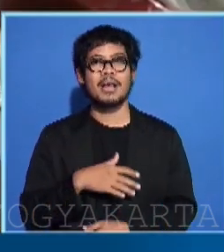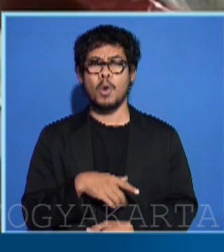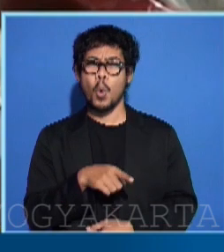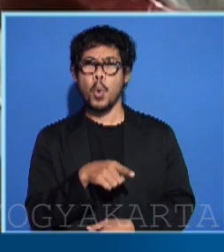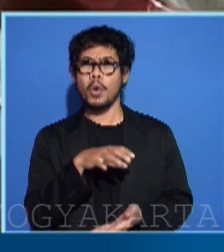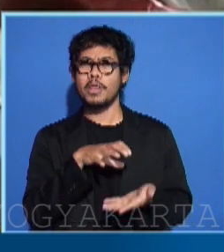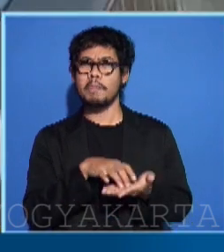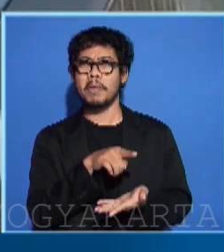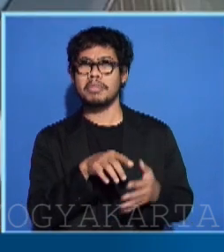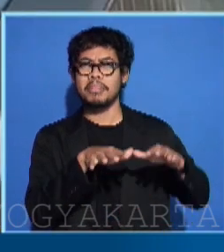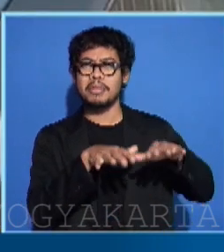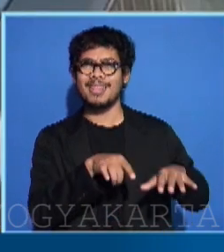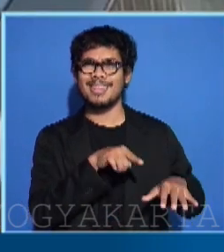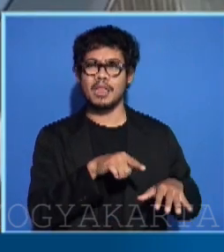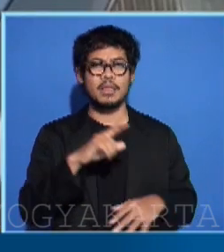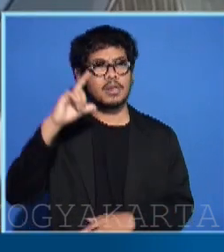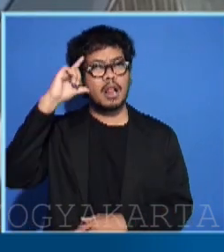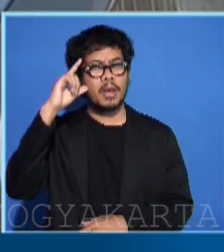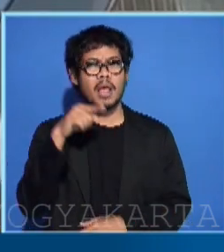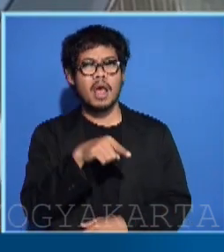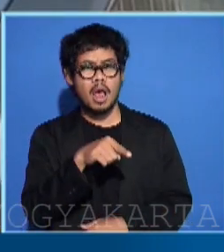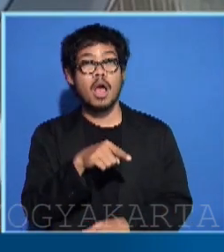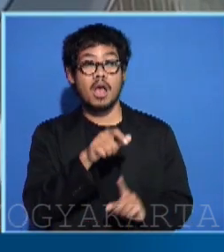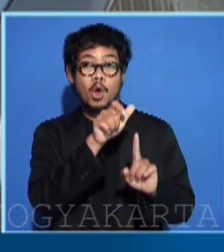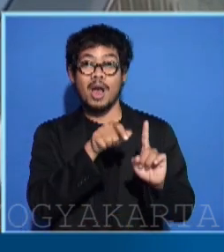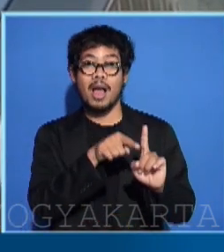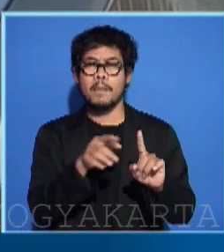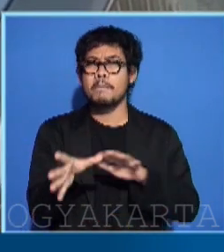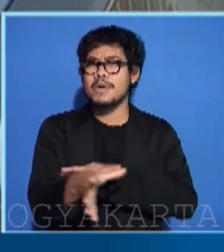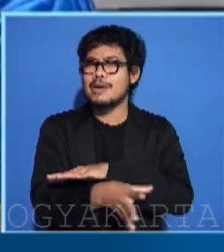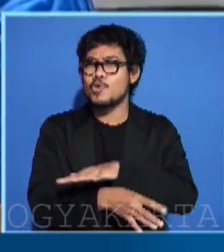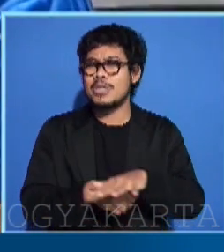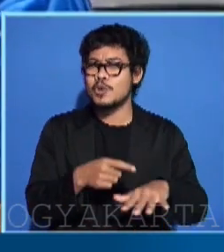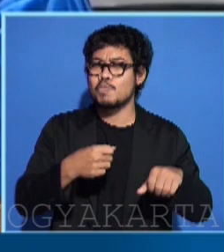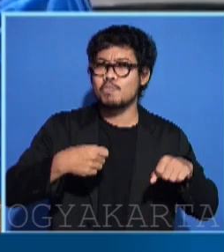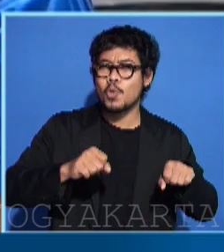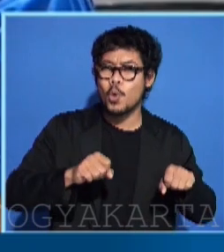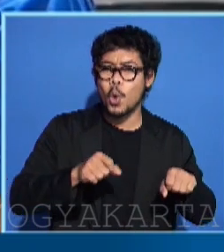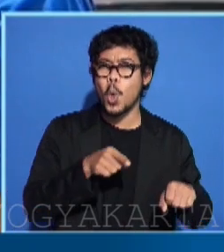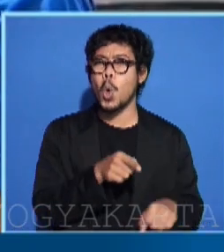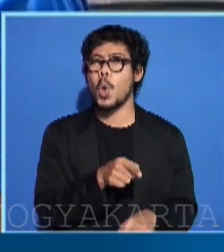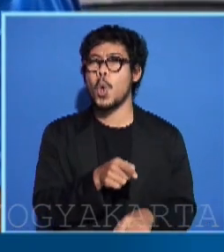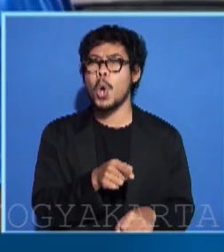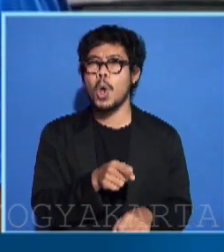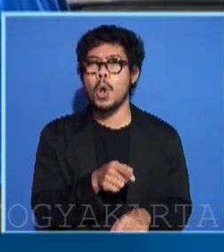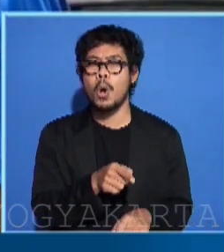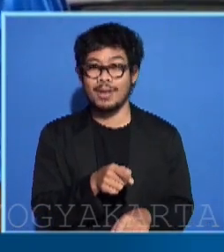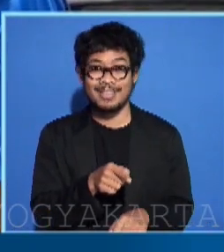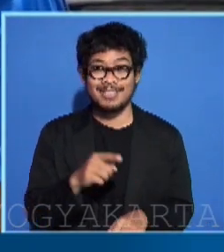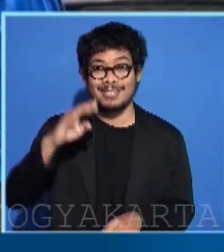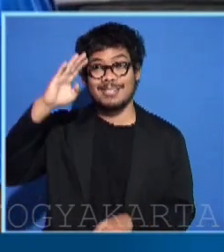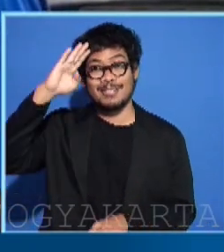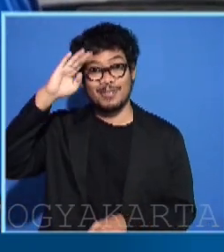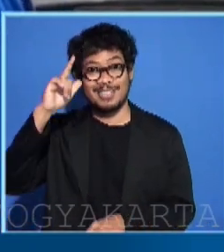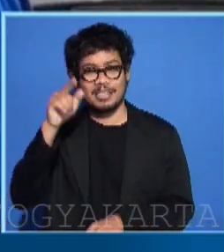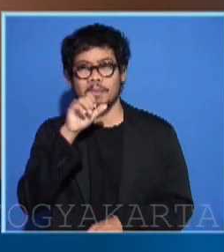urusan dengan Polisi lantaran aksi kejahatannya mencuri mobil milik tetangganya kasih humas Polres Bantul Iptu inengah jefre